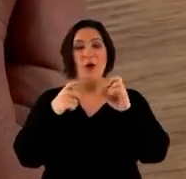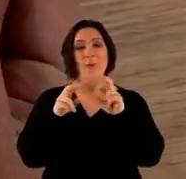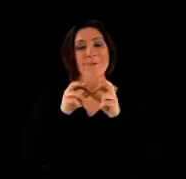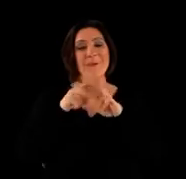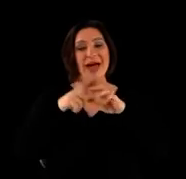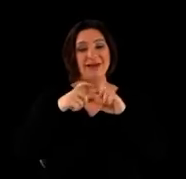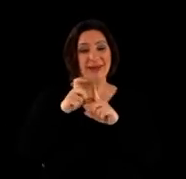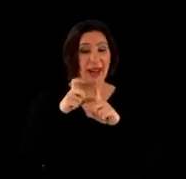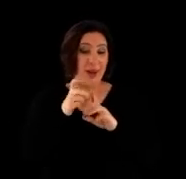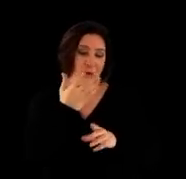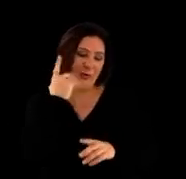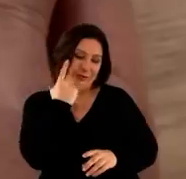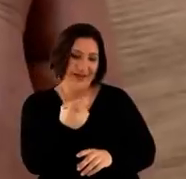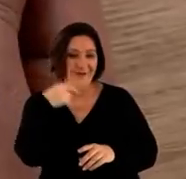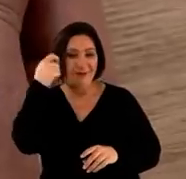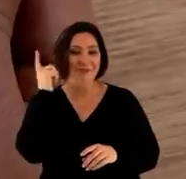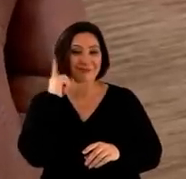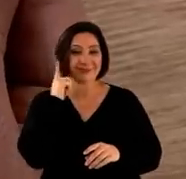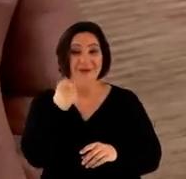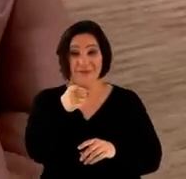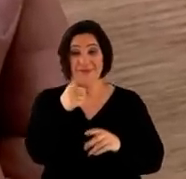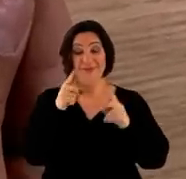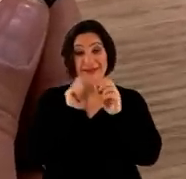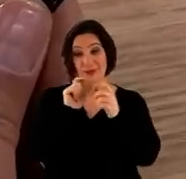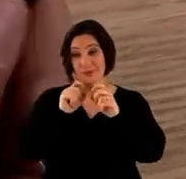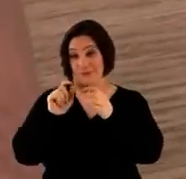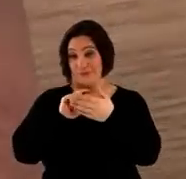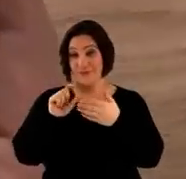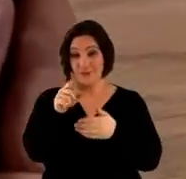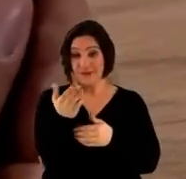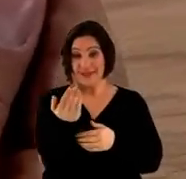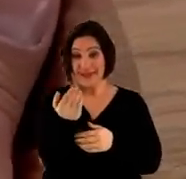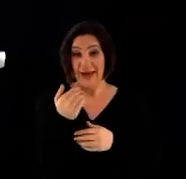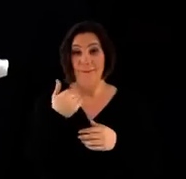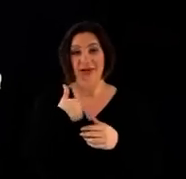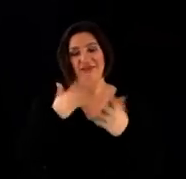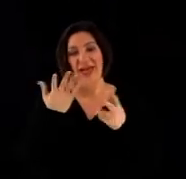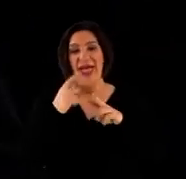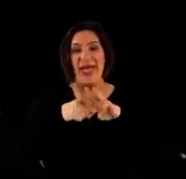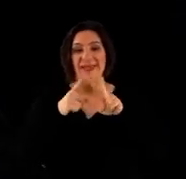Niro gösterdi. Vay be. Bak NYPD. Bizim 60... Ya şunu versene. Bana